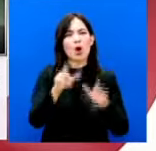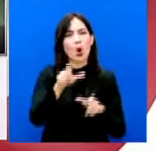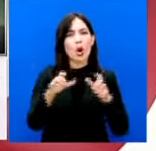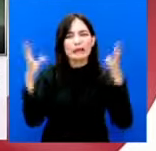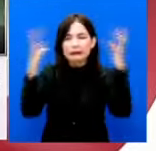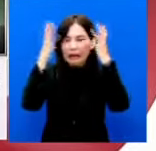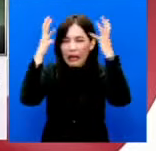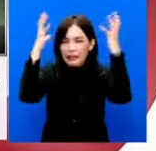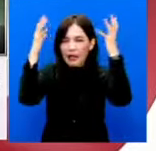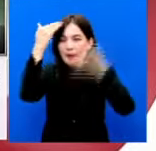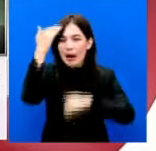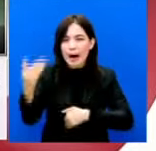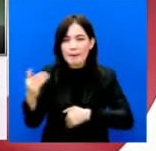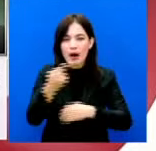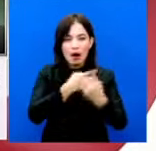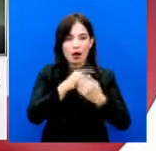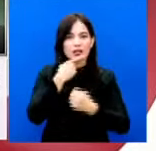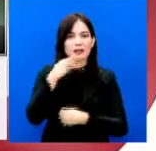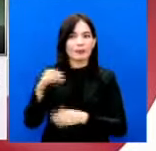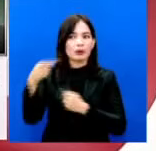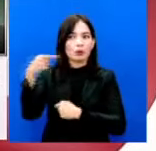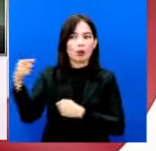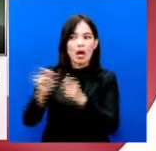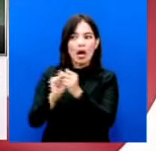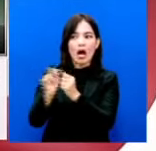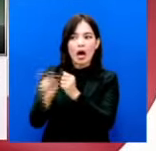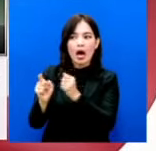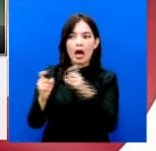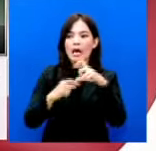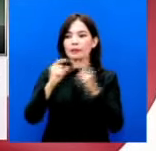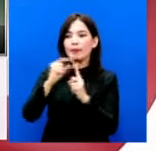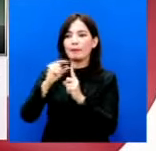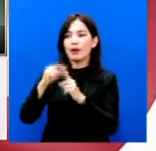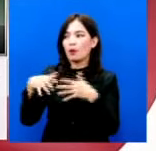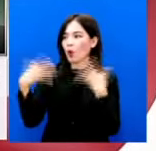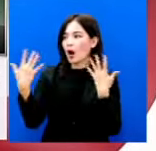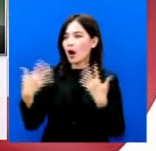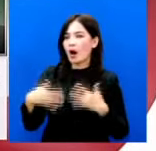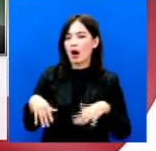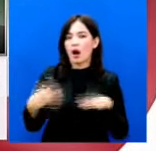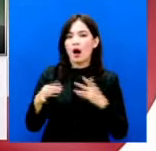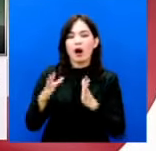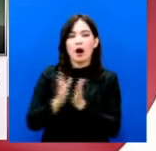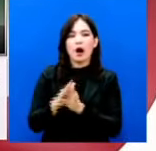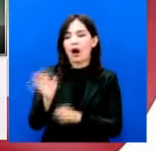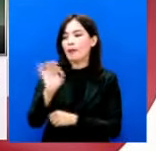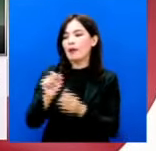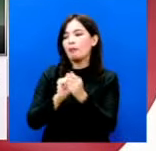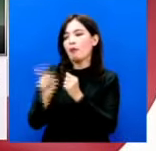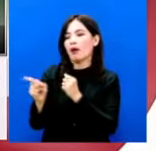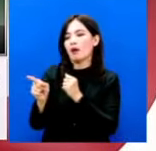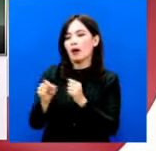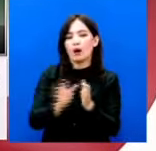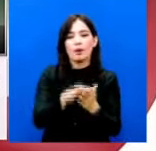itu karena tidak mampu. Ketika mau bayar SPP, kasihan Bapak Ibu sekalian, baru tidak mampu, dia baru